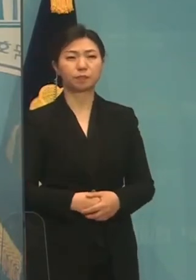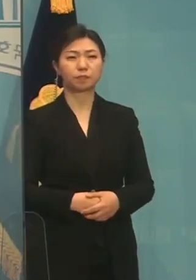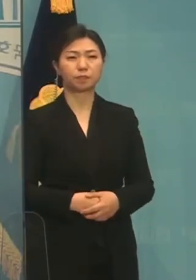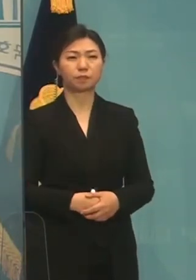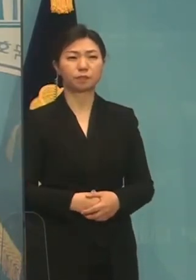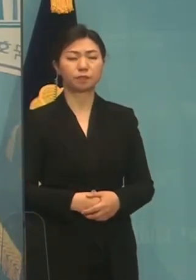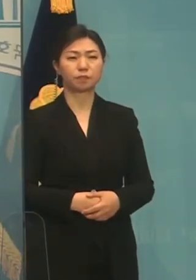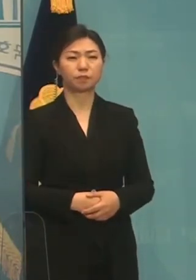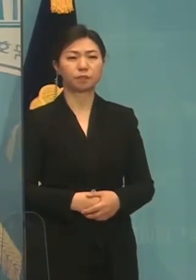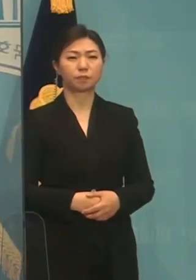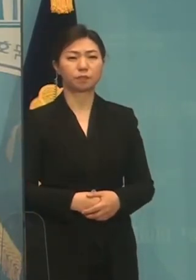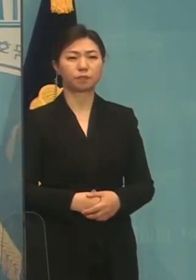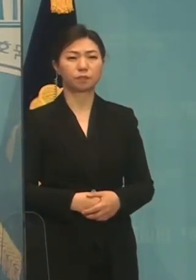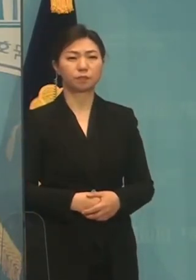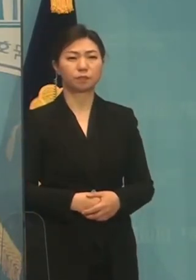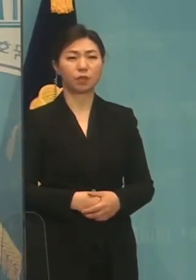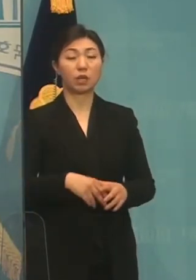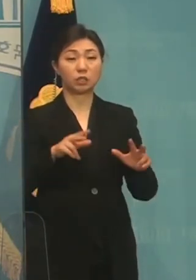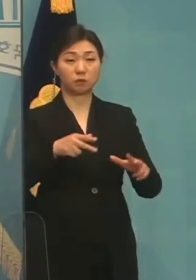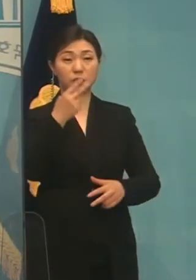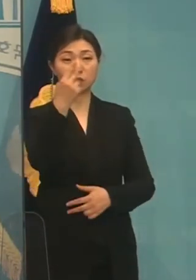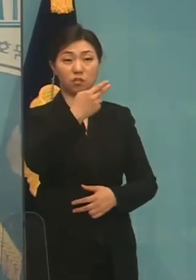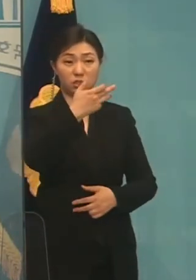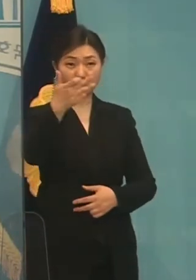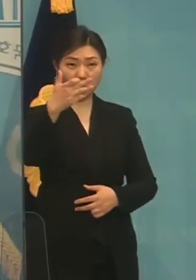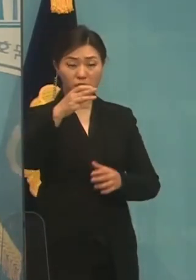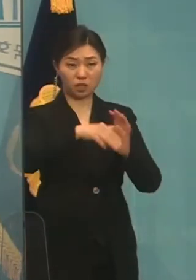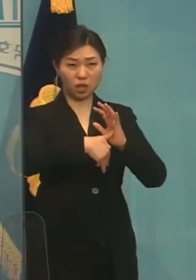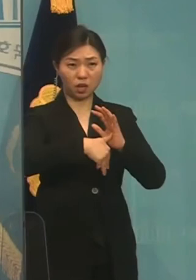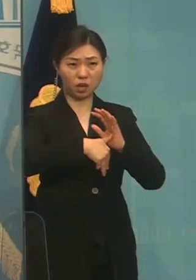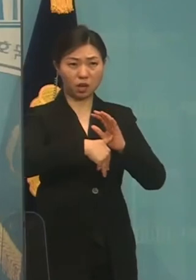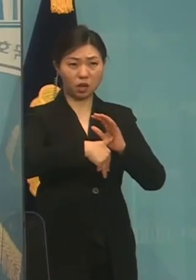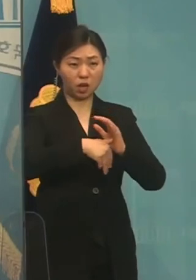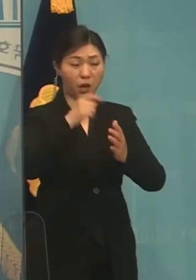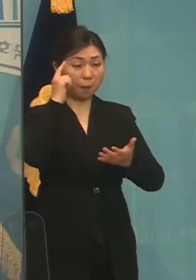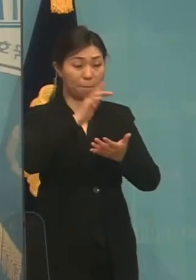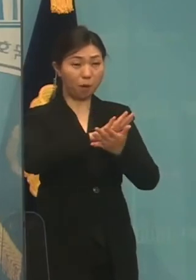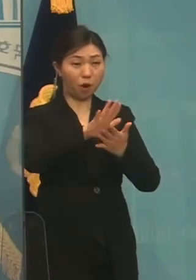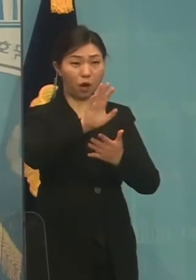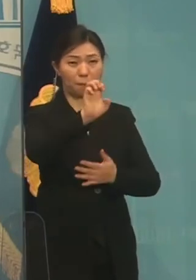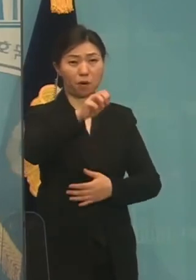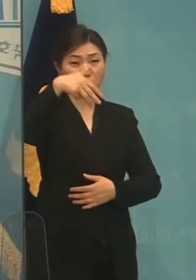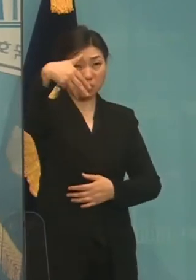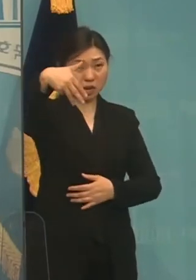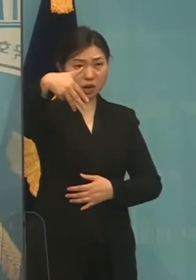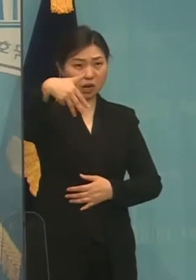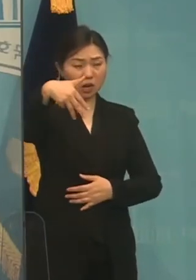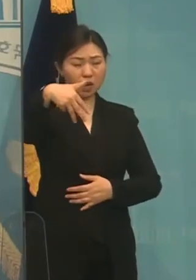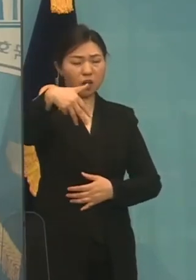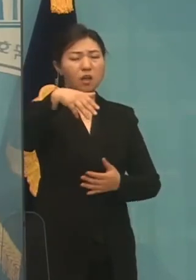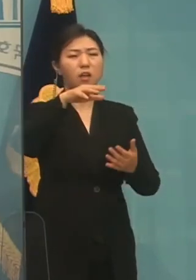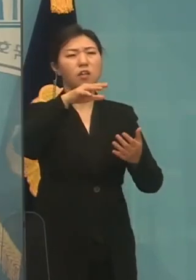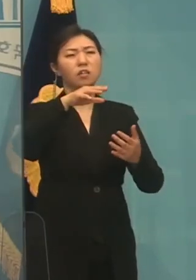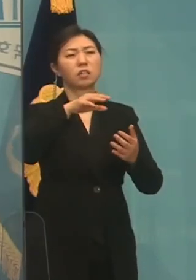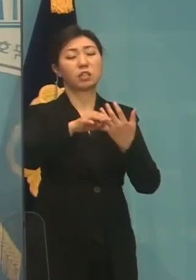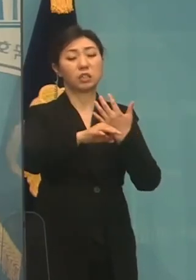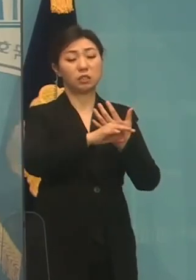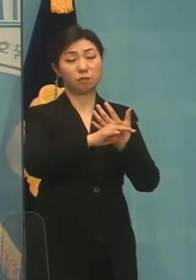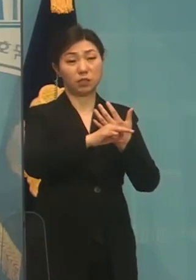합니다. 지금은 2018년 만들어진 평창 임시평화체제의 교훈을 되살려야 할 때입니다.